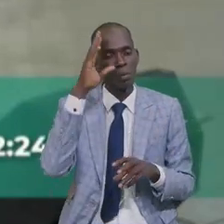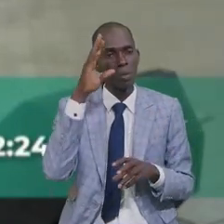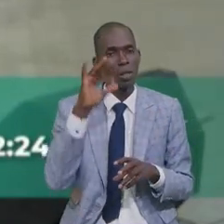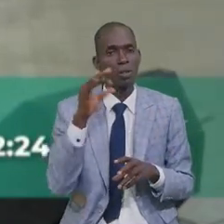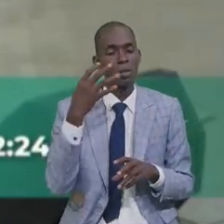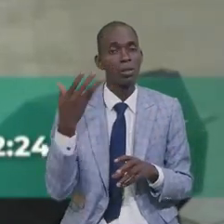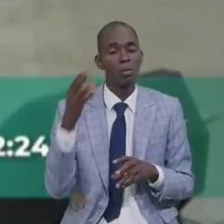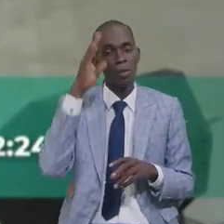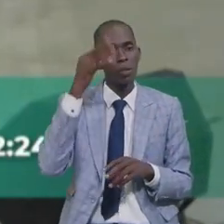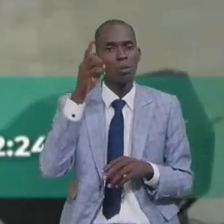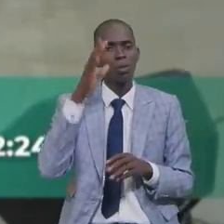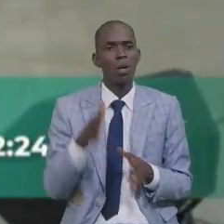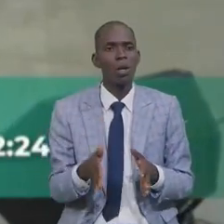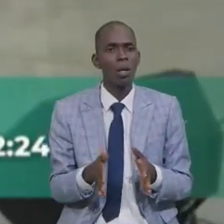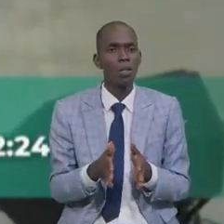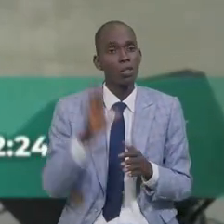lui montra la place.